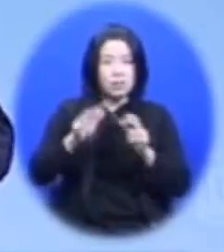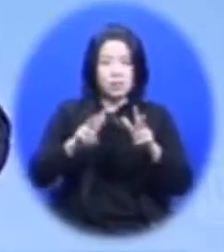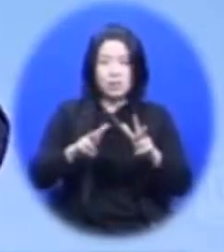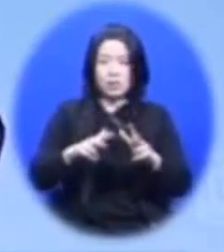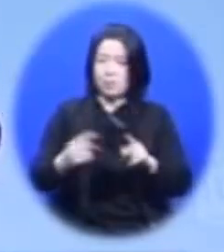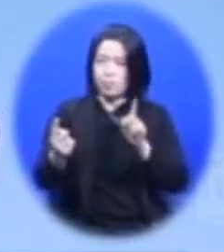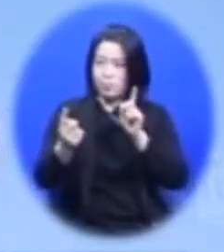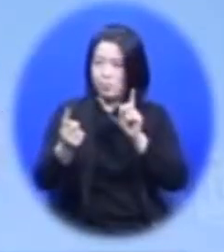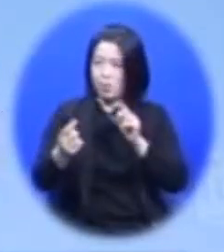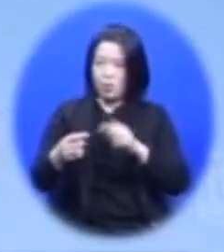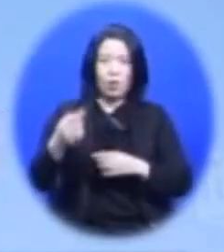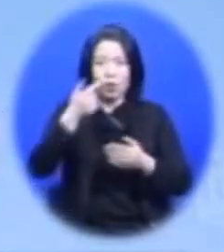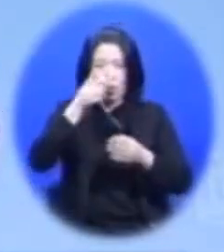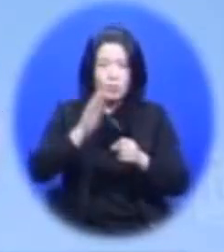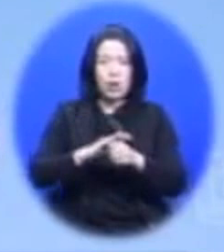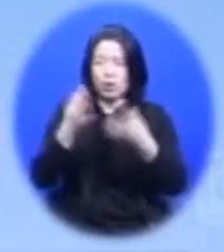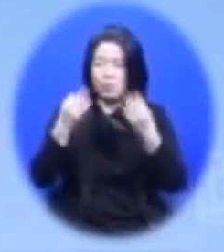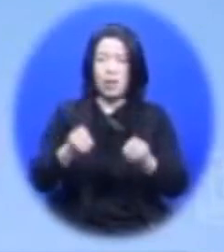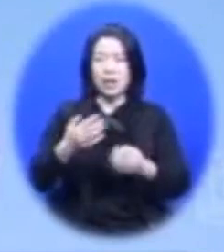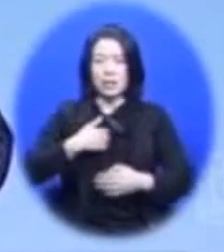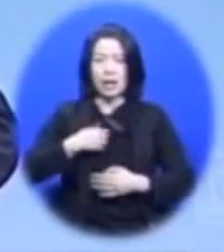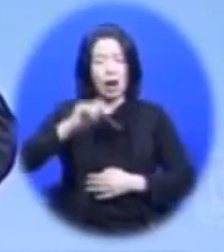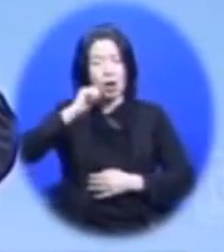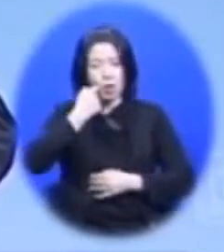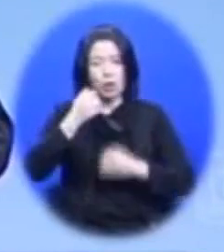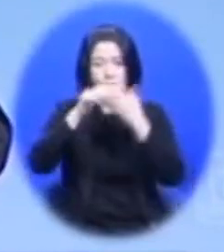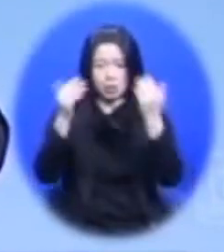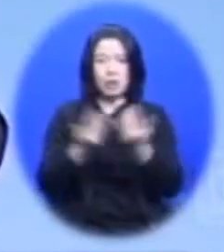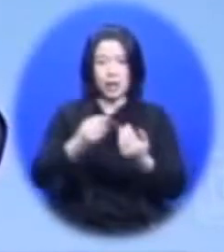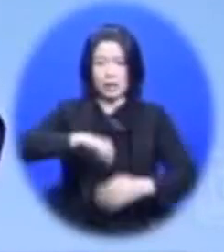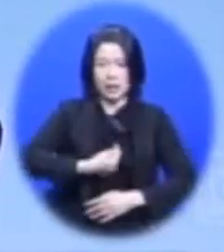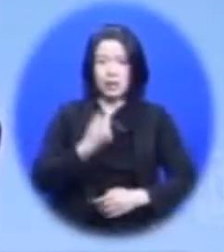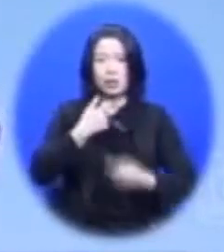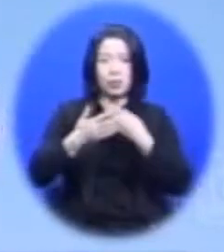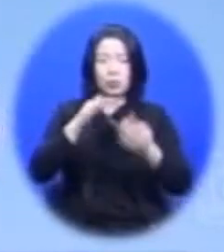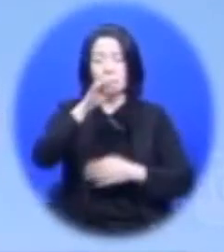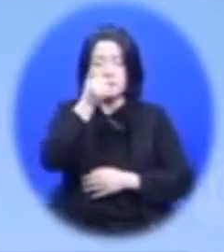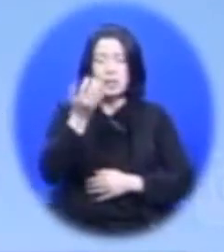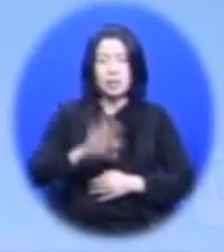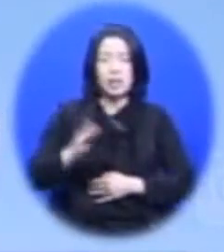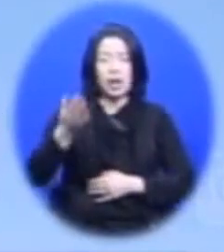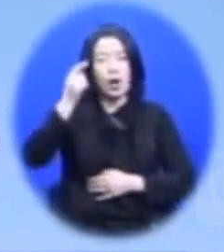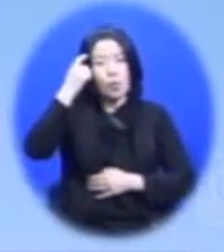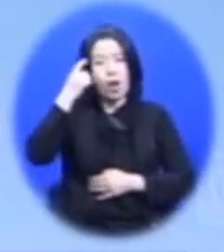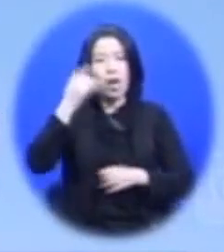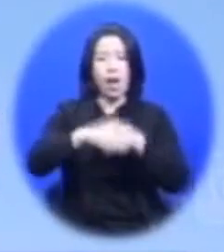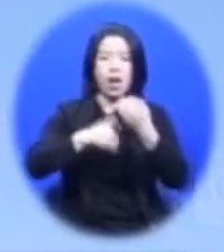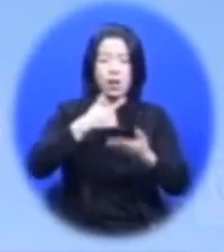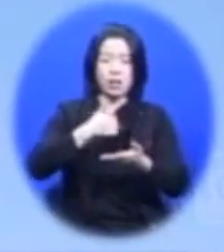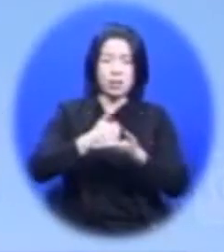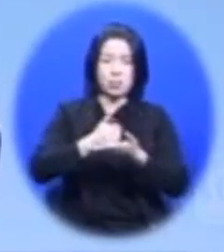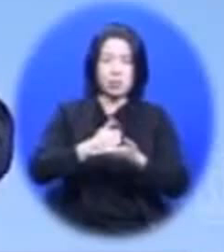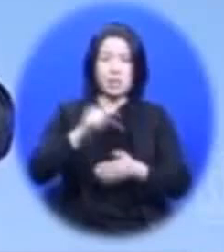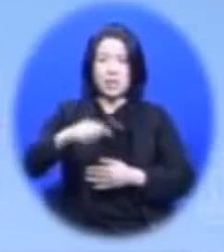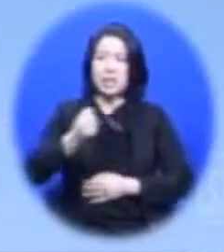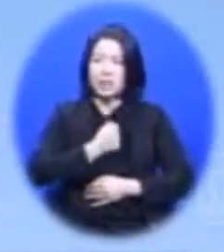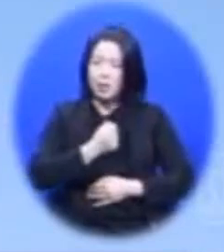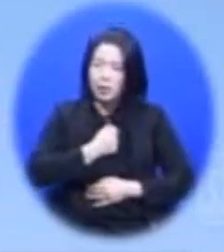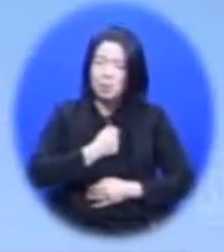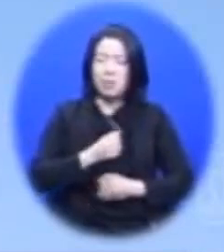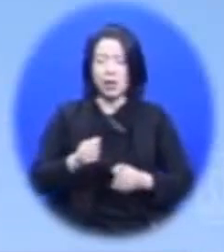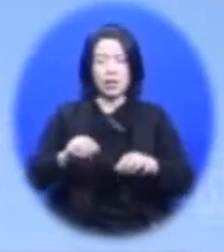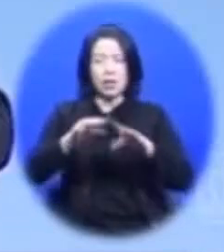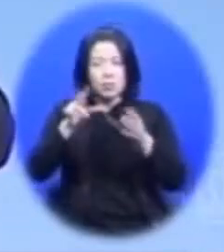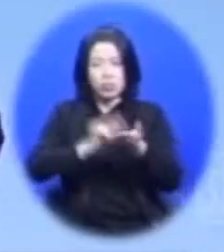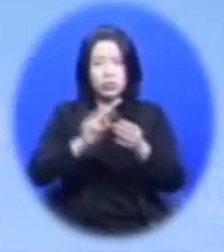당하기는 자기가 당했고 지금 어려움은 자기가 다 지금 겪고 있는데 왜 하나님은 이 답답한 사정